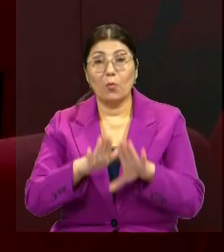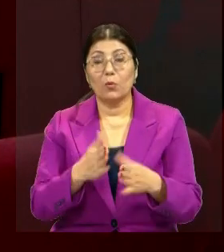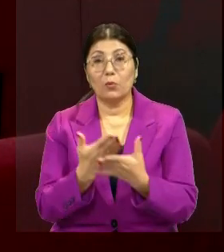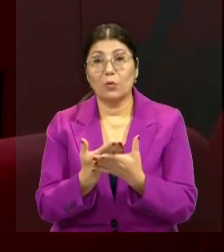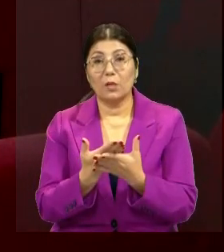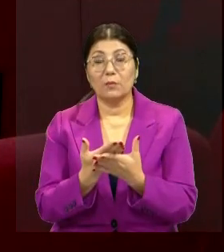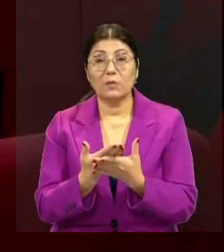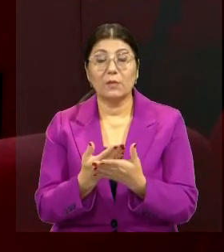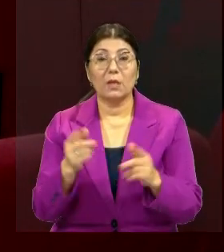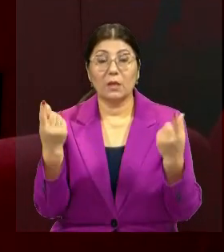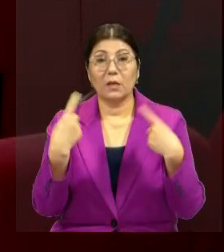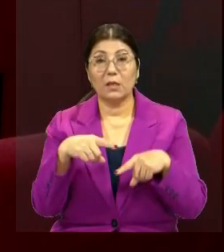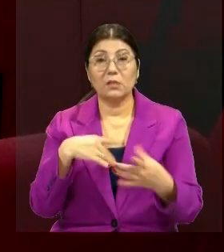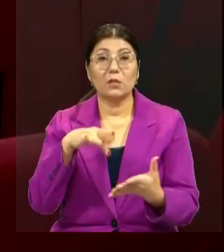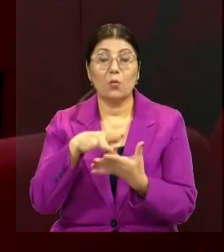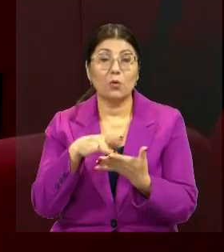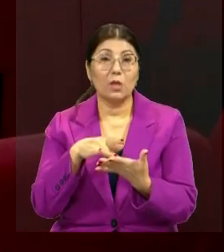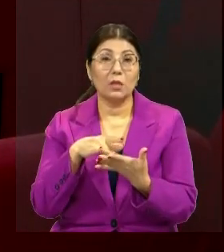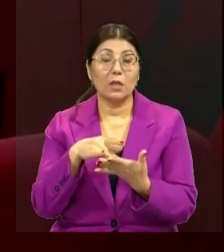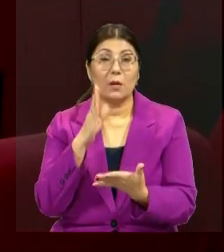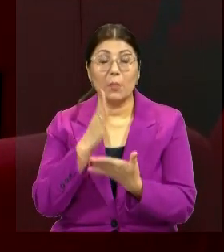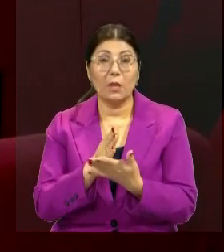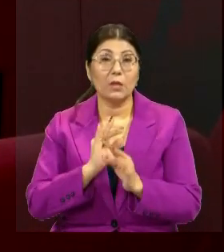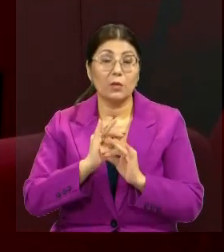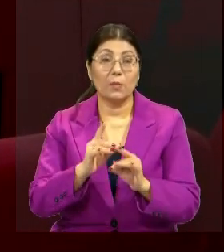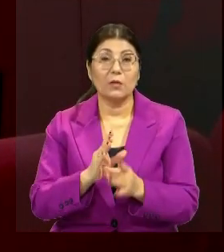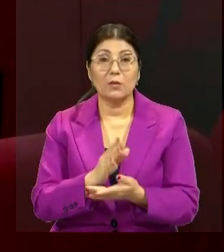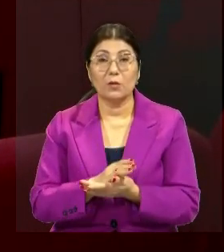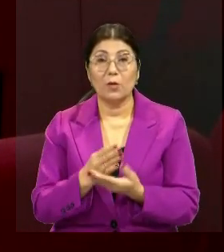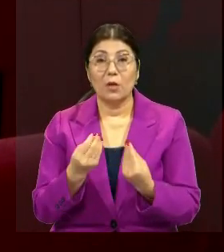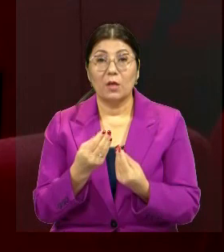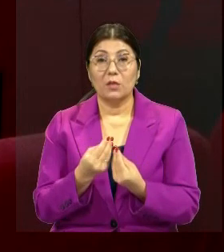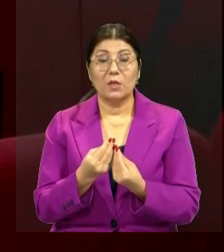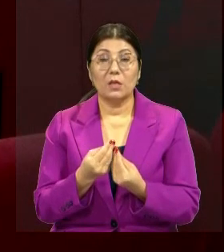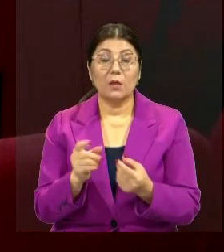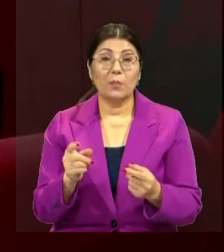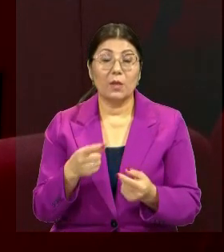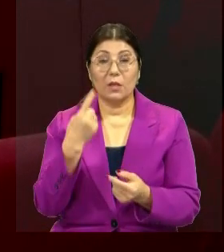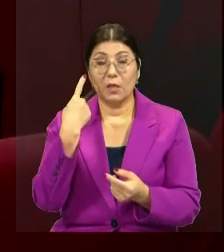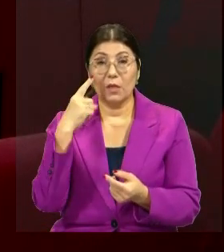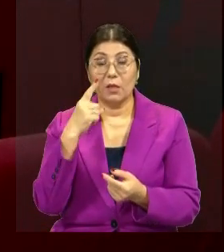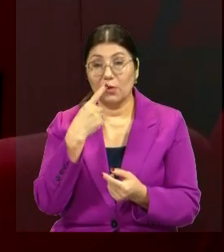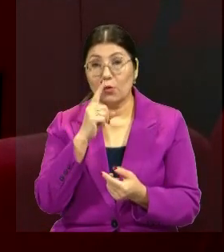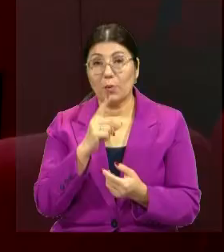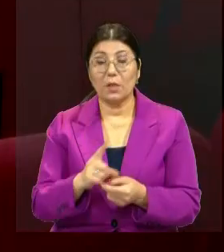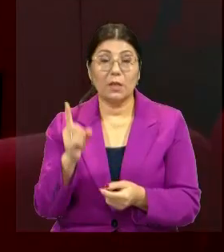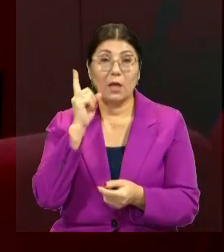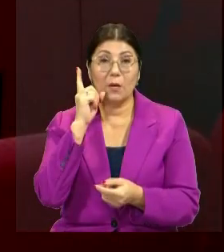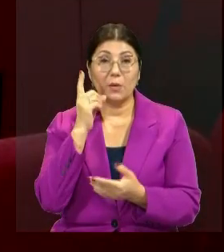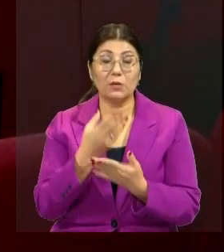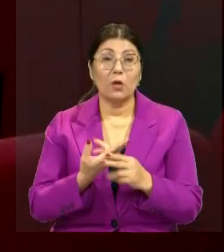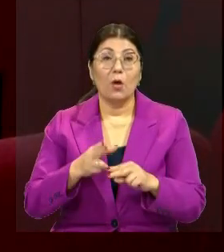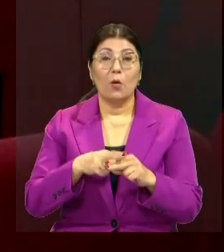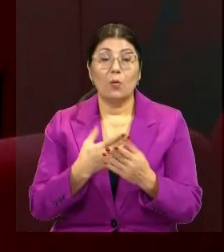арнайы кризистік орталықтарға хабарласу, үнсіз қалмау және белгіленген нөмірлерге шұғыл хабарласу. Осы